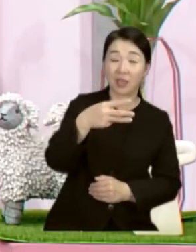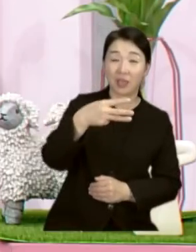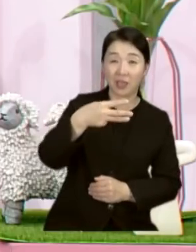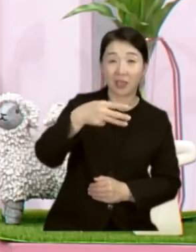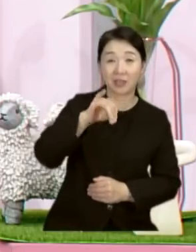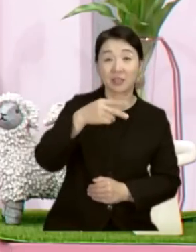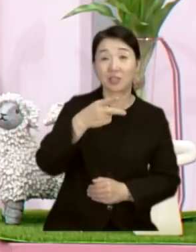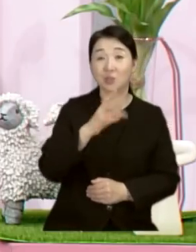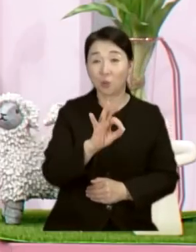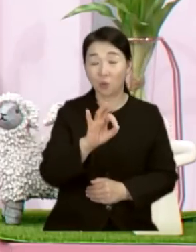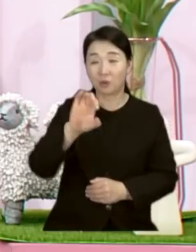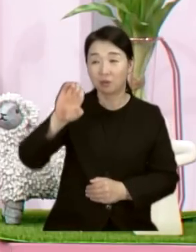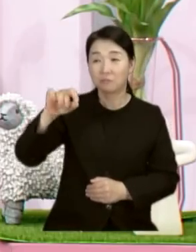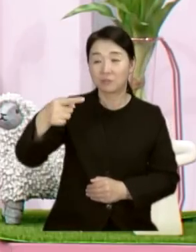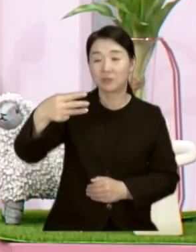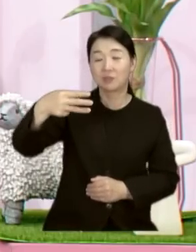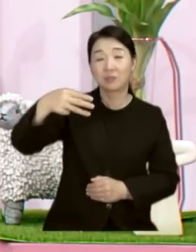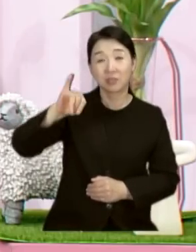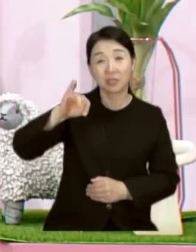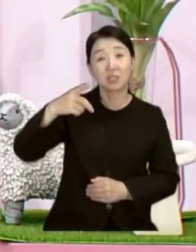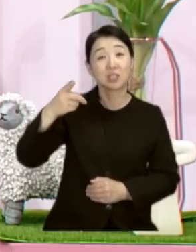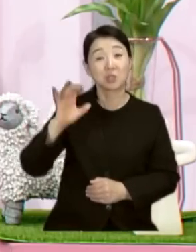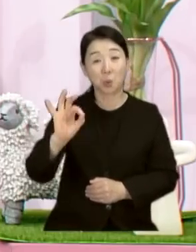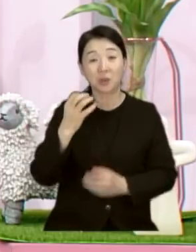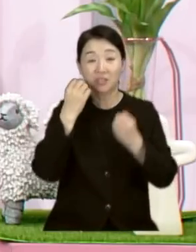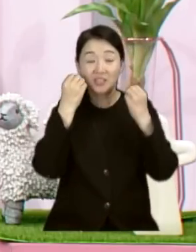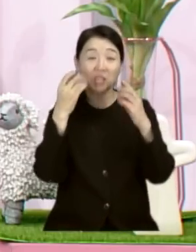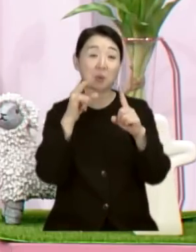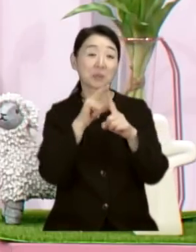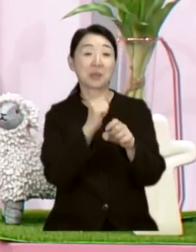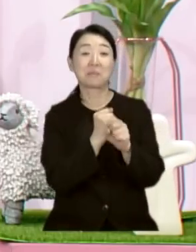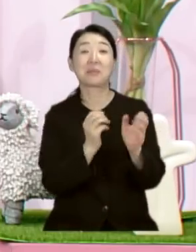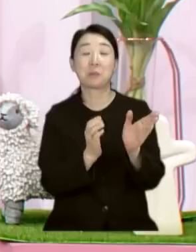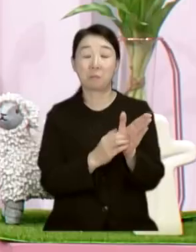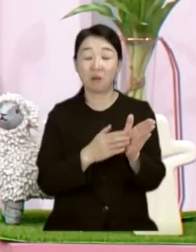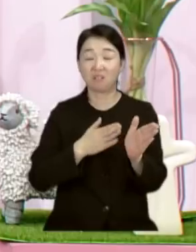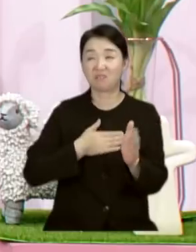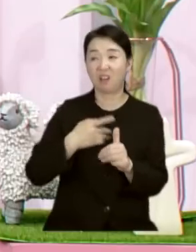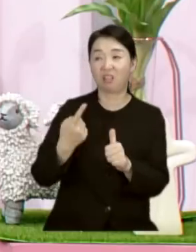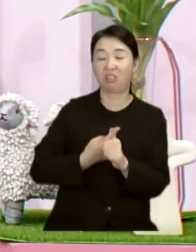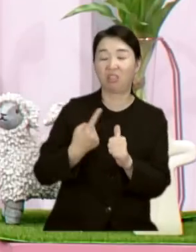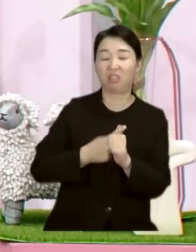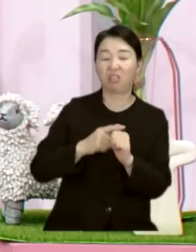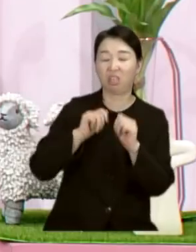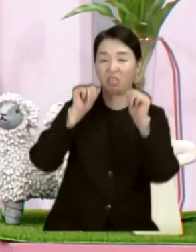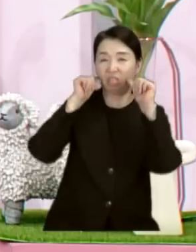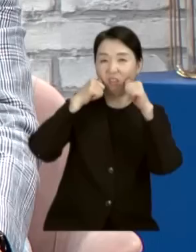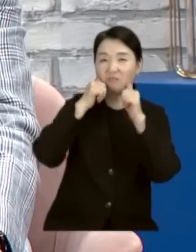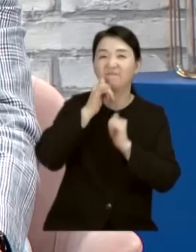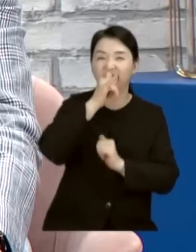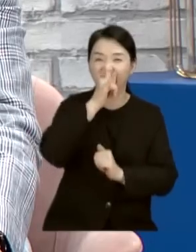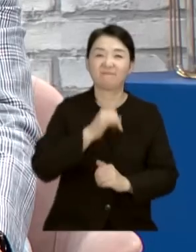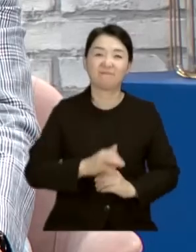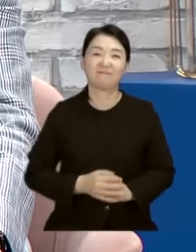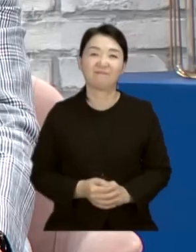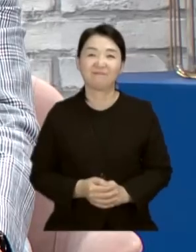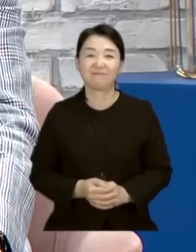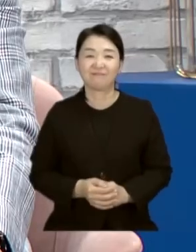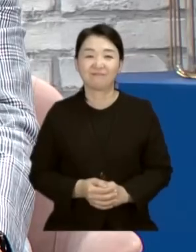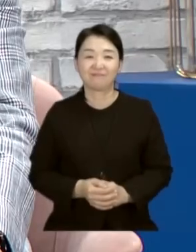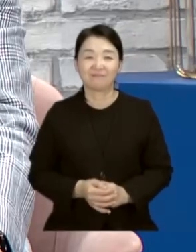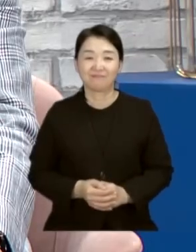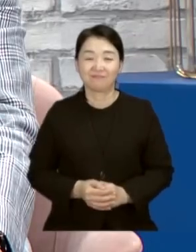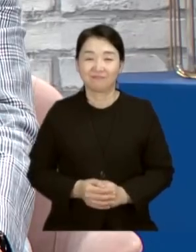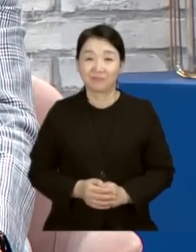프리롱 해갖고서는 약간 웃긴 단어를 신조어처럼 이렇게 만들어서 저를 되게 많이 놀렸었어요. 아, 그랬구나. 네.